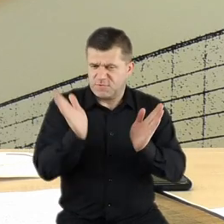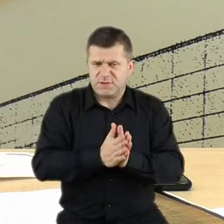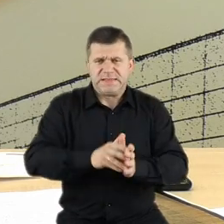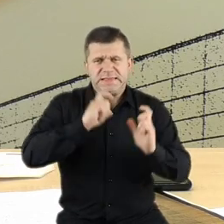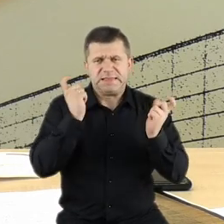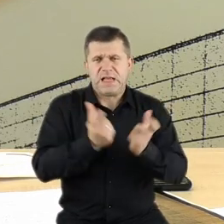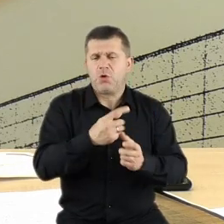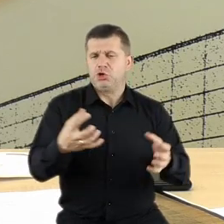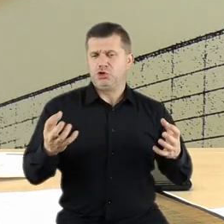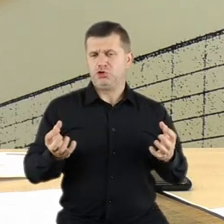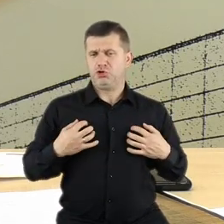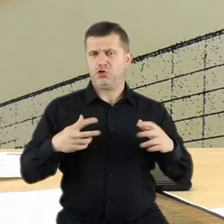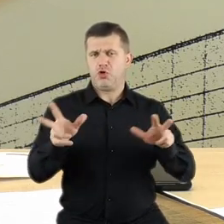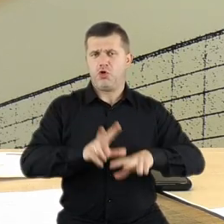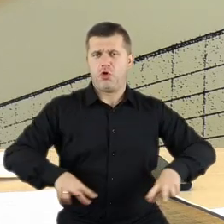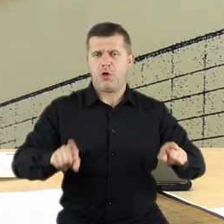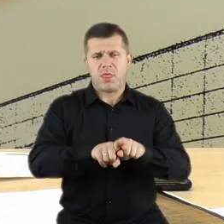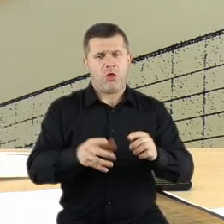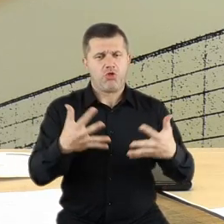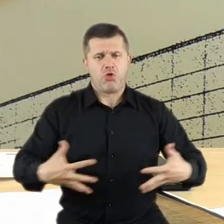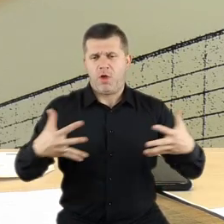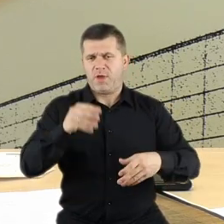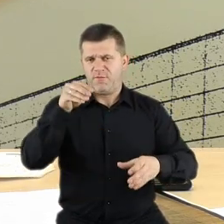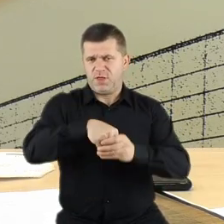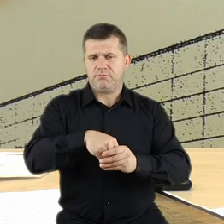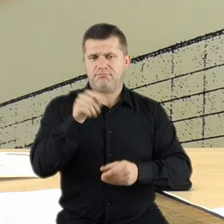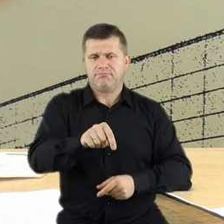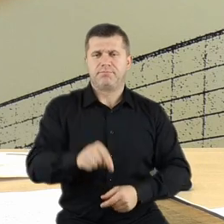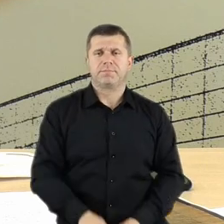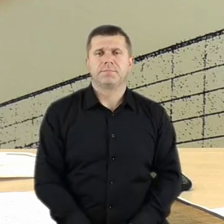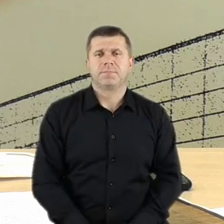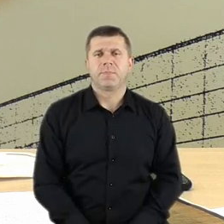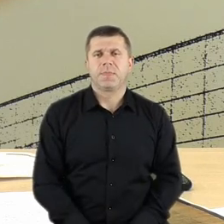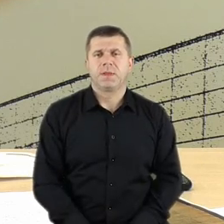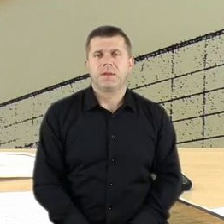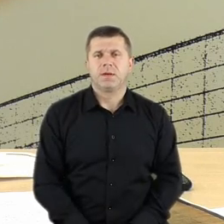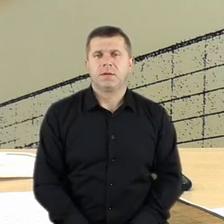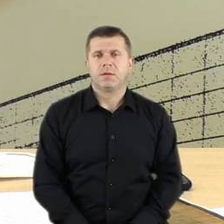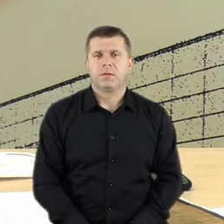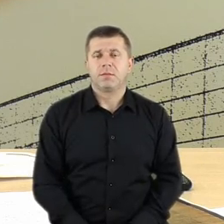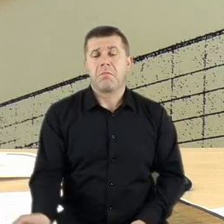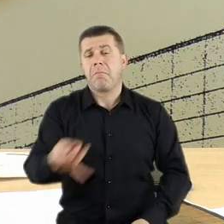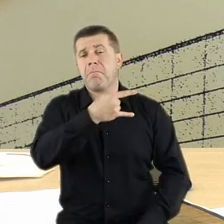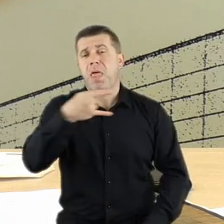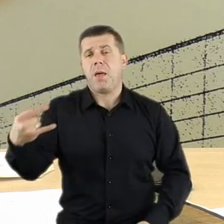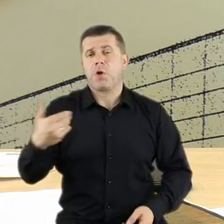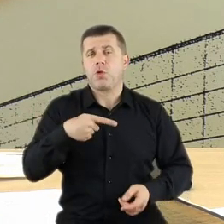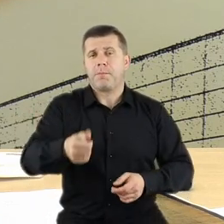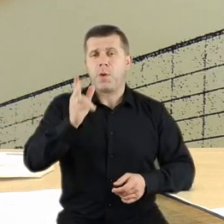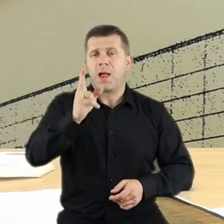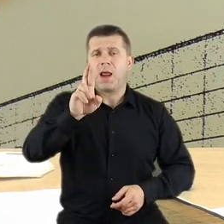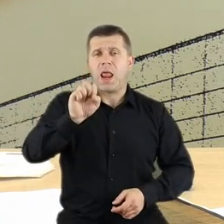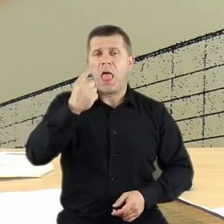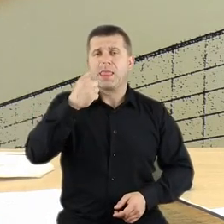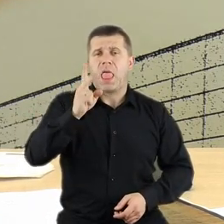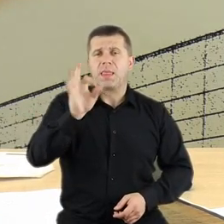rodzinne i towarzyskie że tak powiem no z mebli to był Kredens No ale to nie w każdy